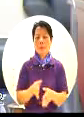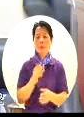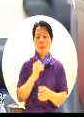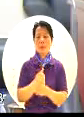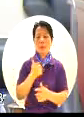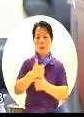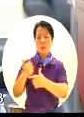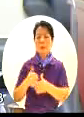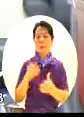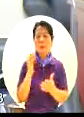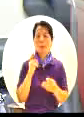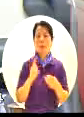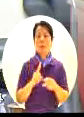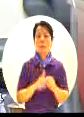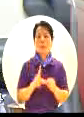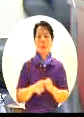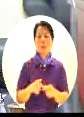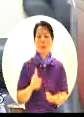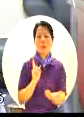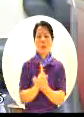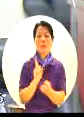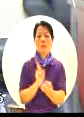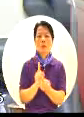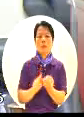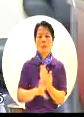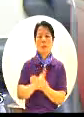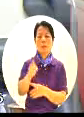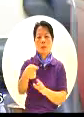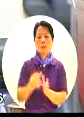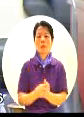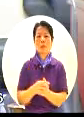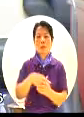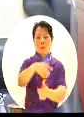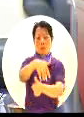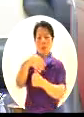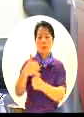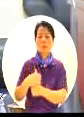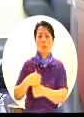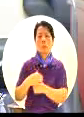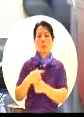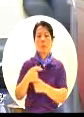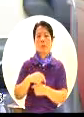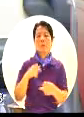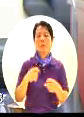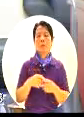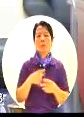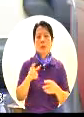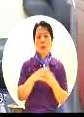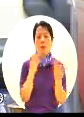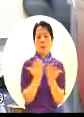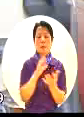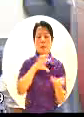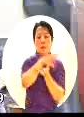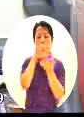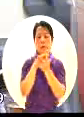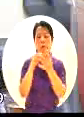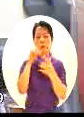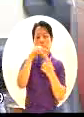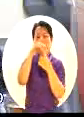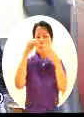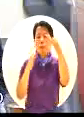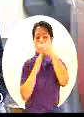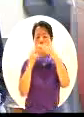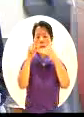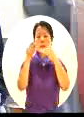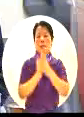那现在一直在对外招募这种人才哈，因讲的是上云端科技人才哈，跟我们